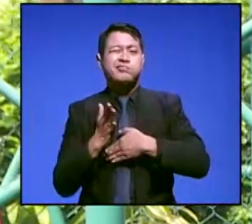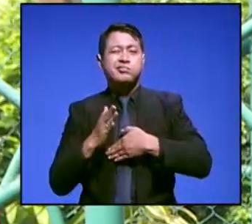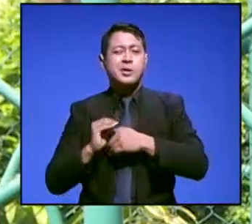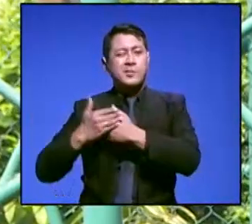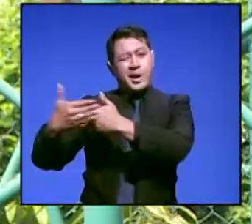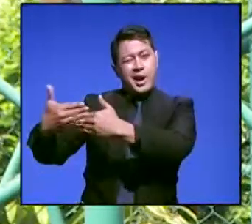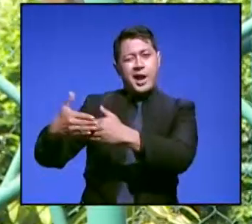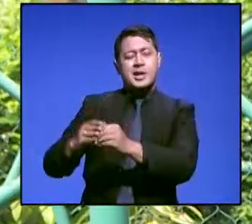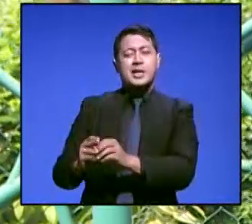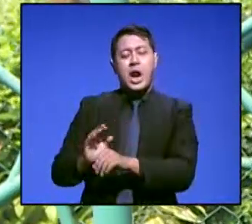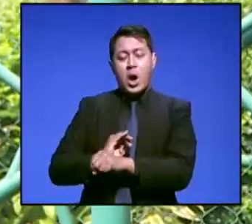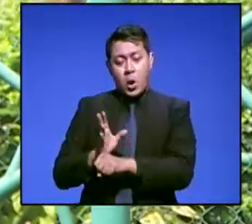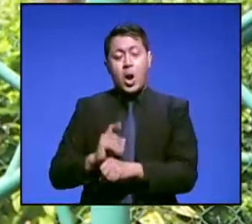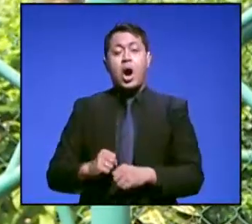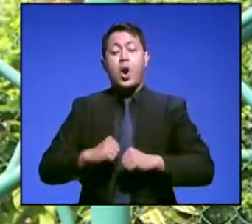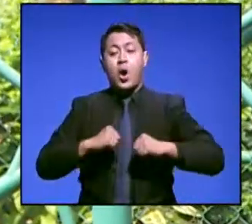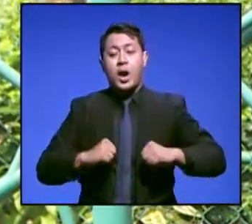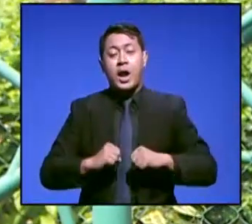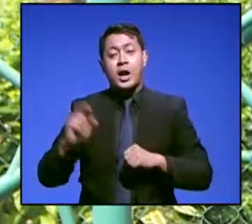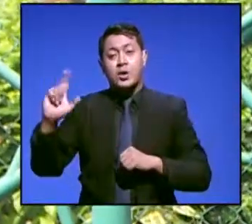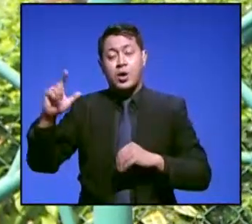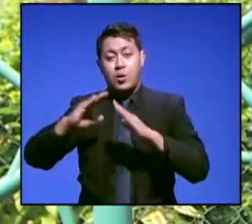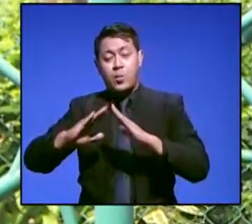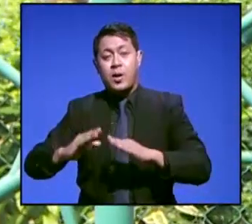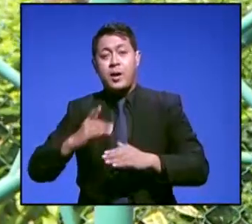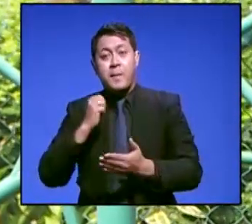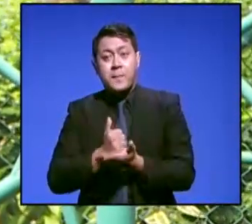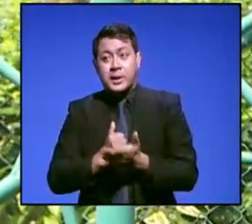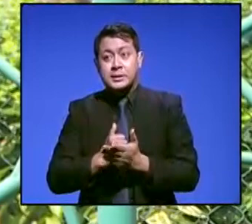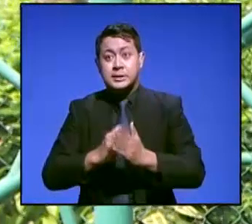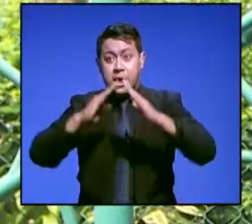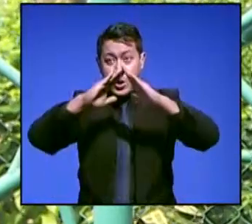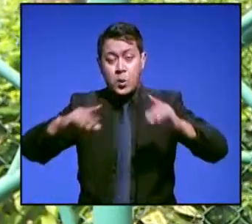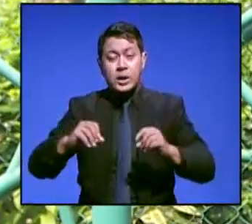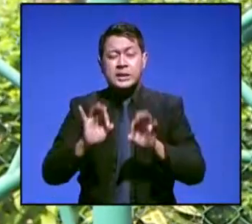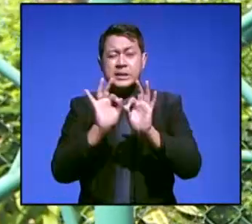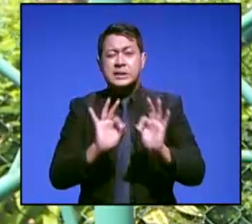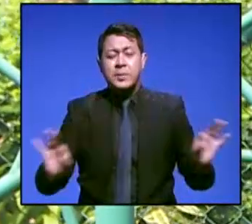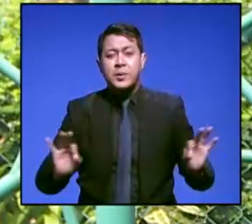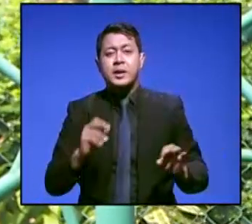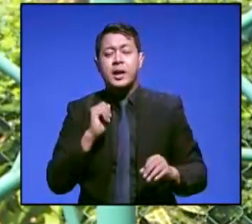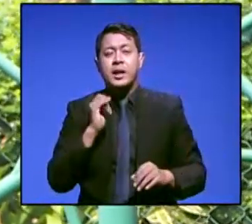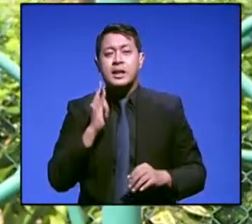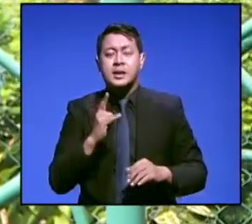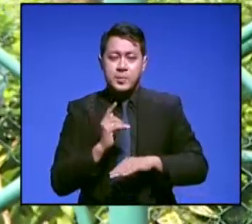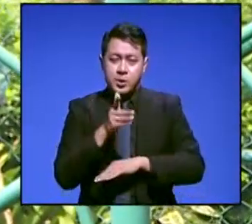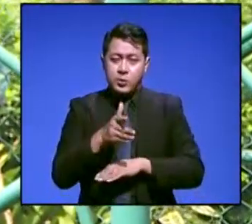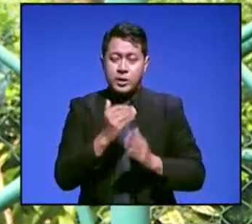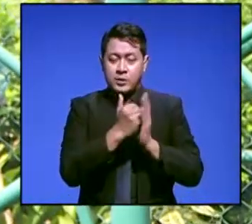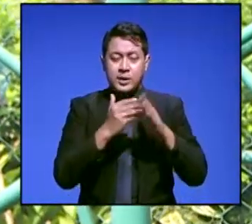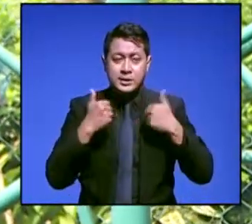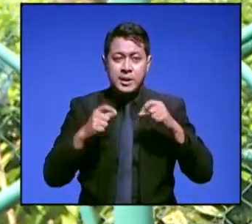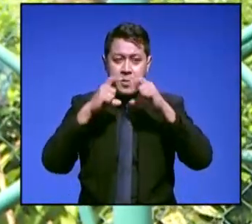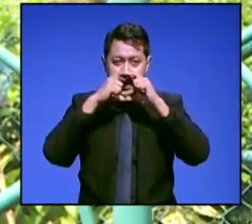corona. Kalaupun misalnya harus olahraga di luar rumah, pastikan lingkungannya sepi, tidak terlalu ramai, dan juga tetap mengikuti protokol kesehatan, misalnya